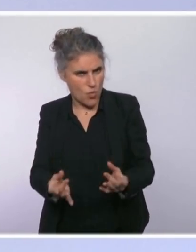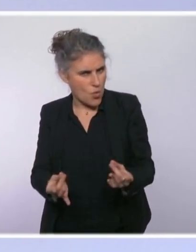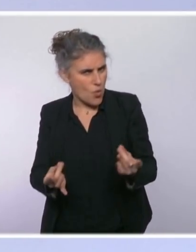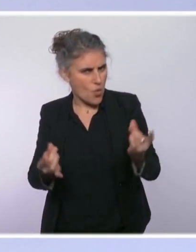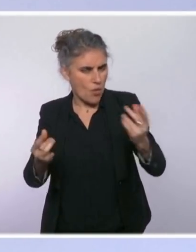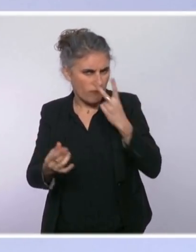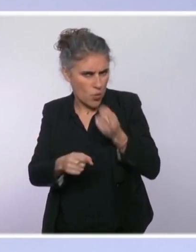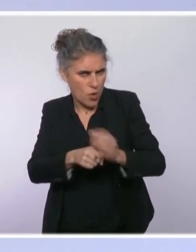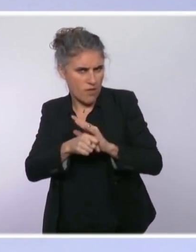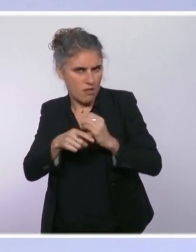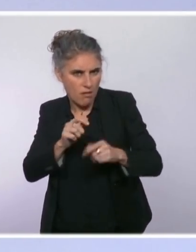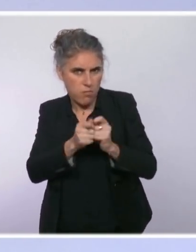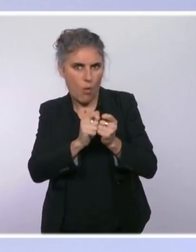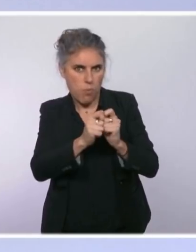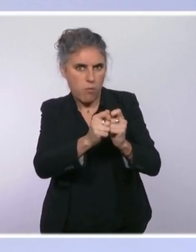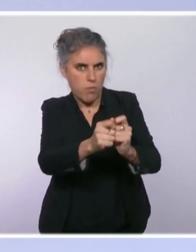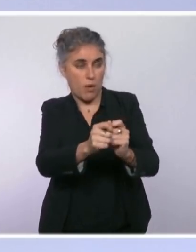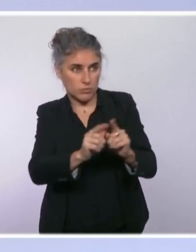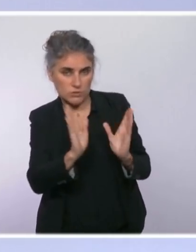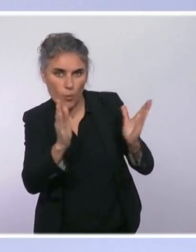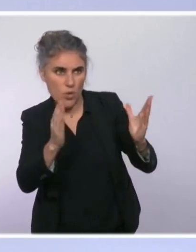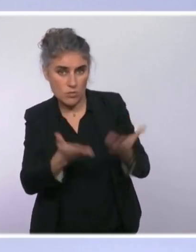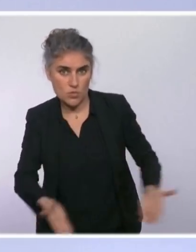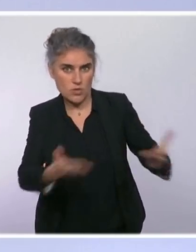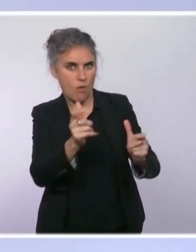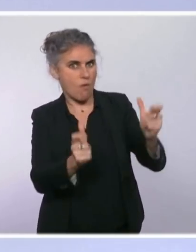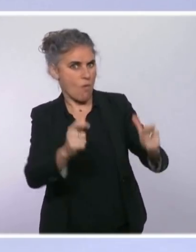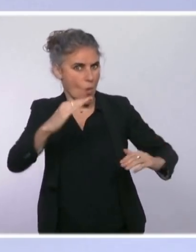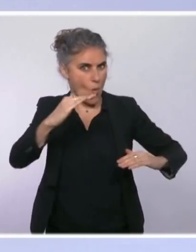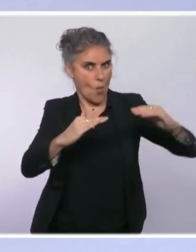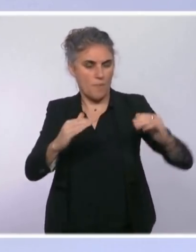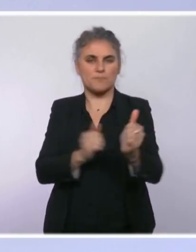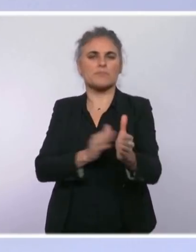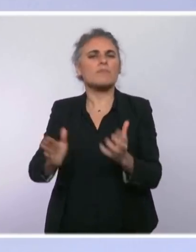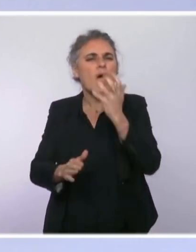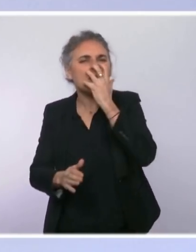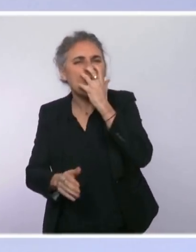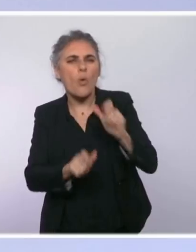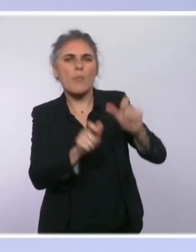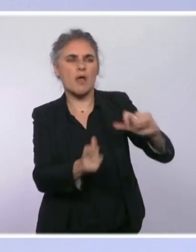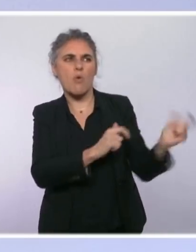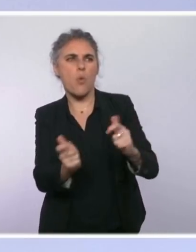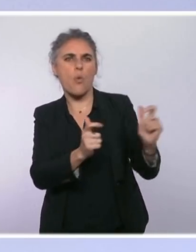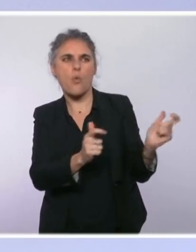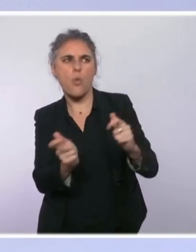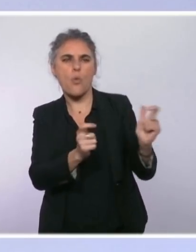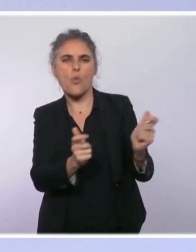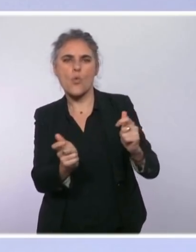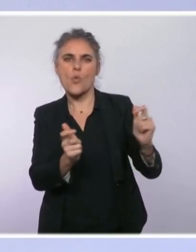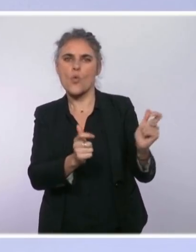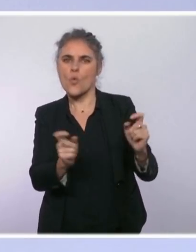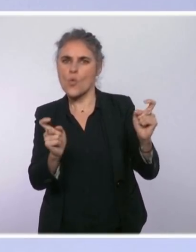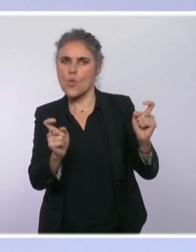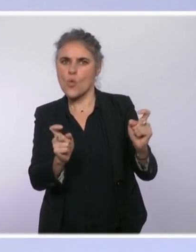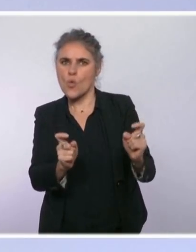se réinventer et l'hôpital reste sous tension. Dans les services de réanimation, le nombre de patients commence à diminuer et on en compte 200